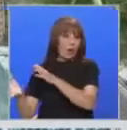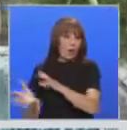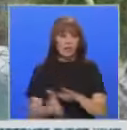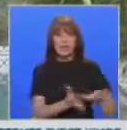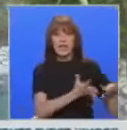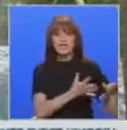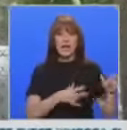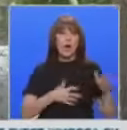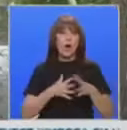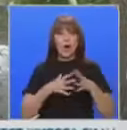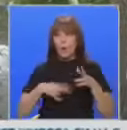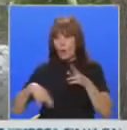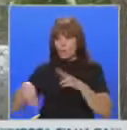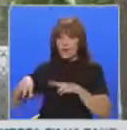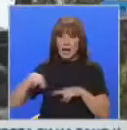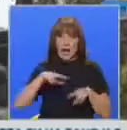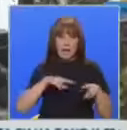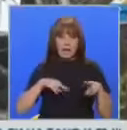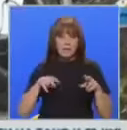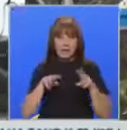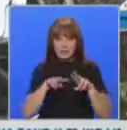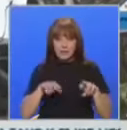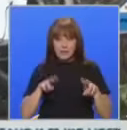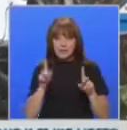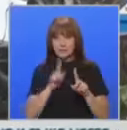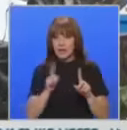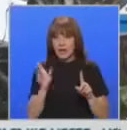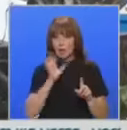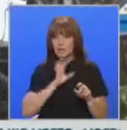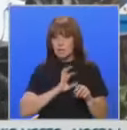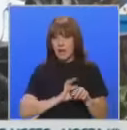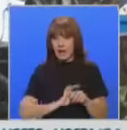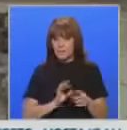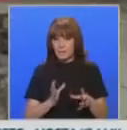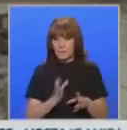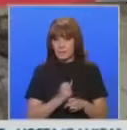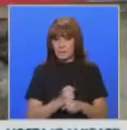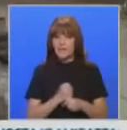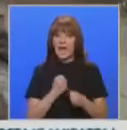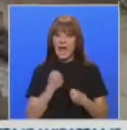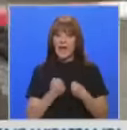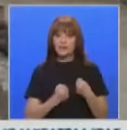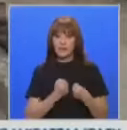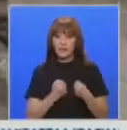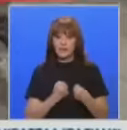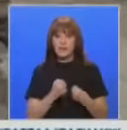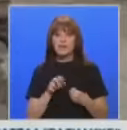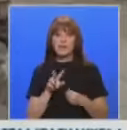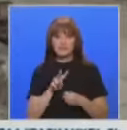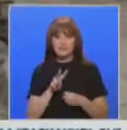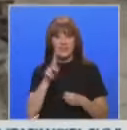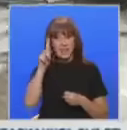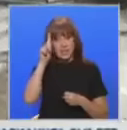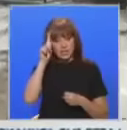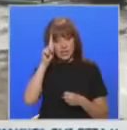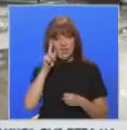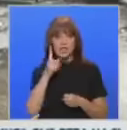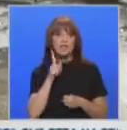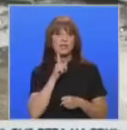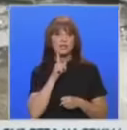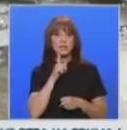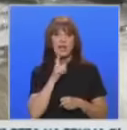търсихме голям джип, не можахме да го намерим. Автомобила на съдия Мария Москова, с нея дъщеря и един мъж в него буквално пропада.